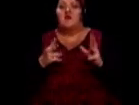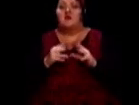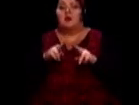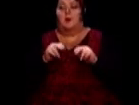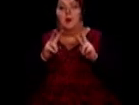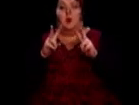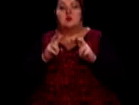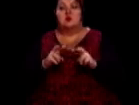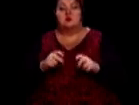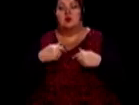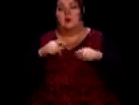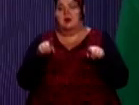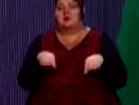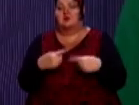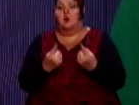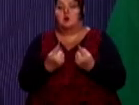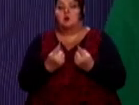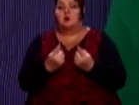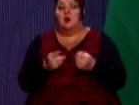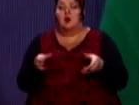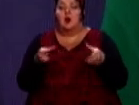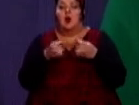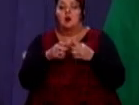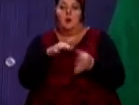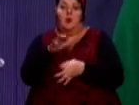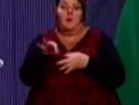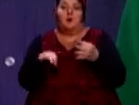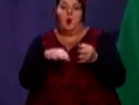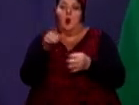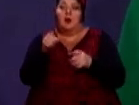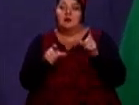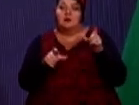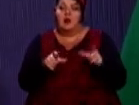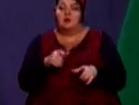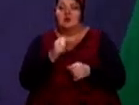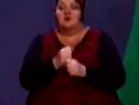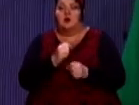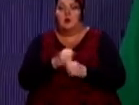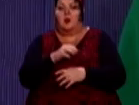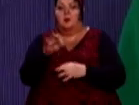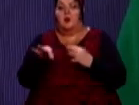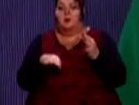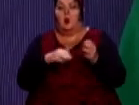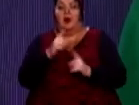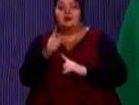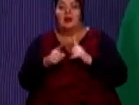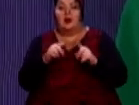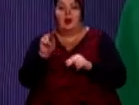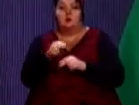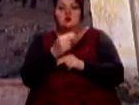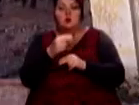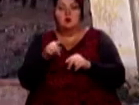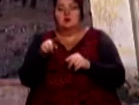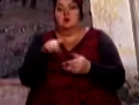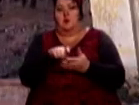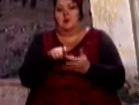обстеженню, ми створюємо групу проєктантів, робимо проєкт реконструкції цього приміщення чи